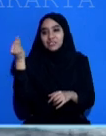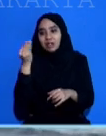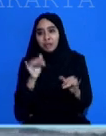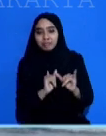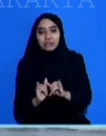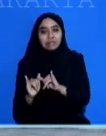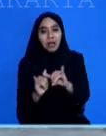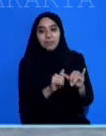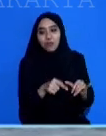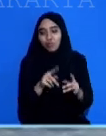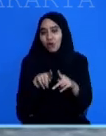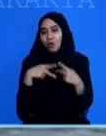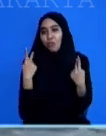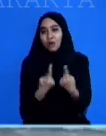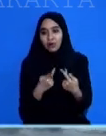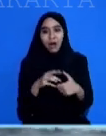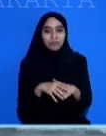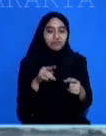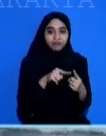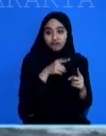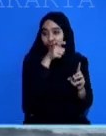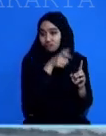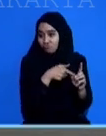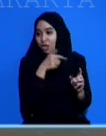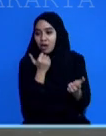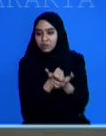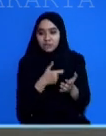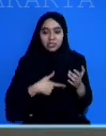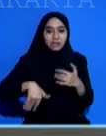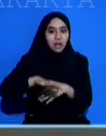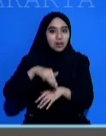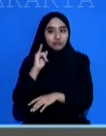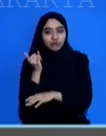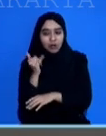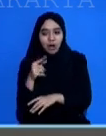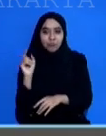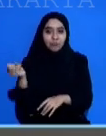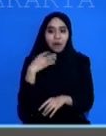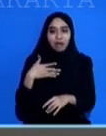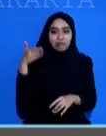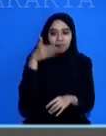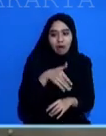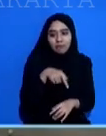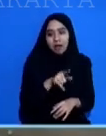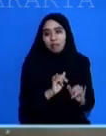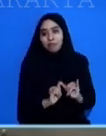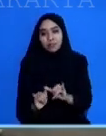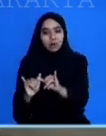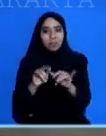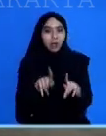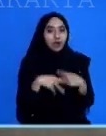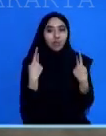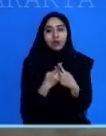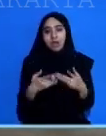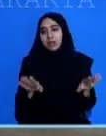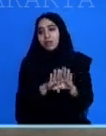Seperti yang dilakukan salah seorang wisatawan, Aryawati asal Kota Yogyakarta. Ia mengaku sengaja datang bersama keluarganya di hari libur pemilu